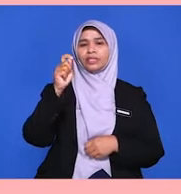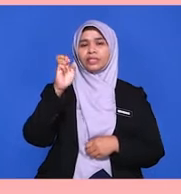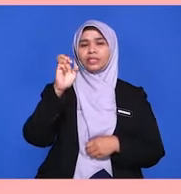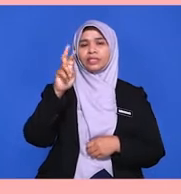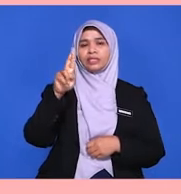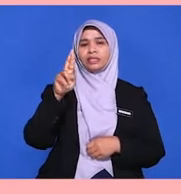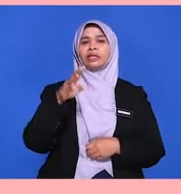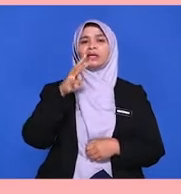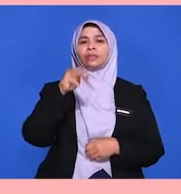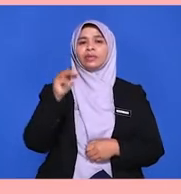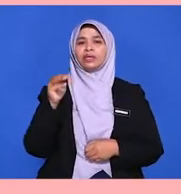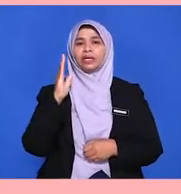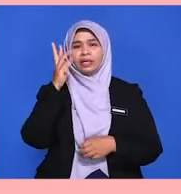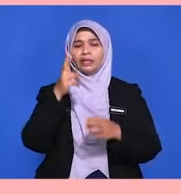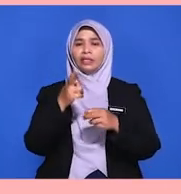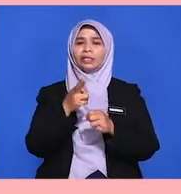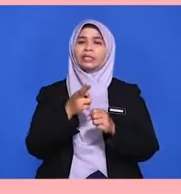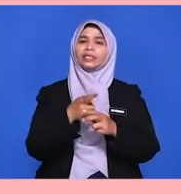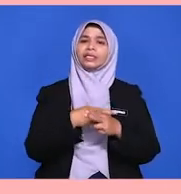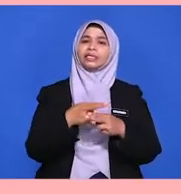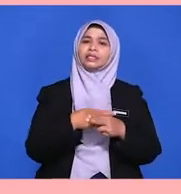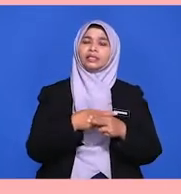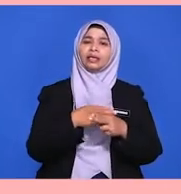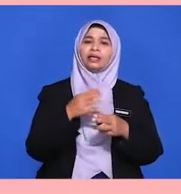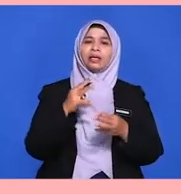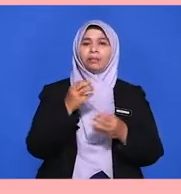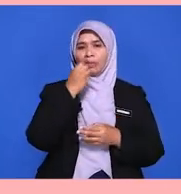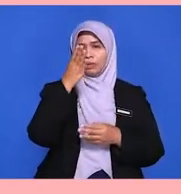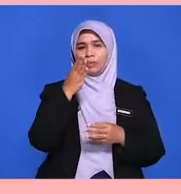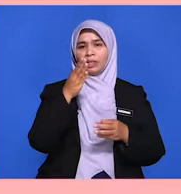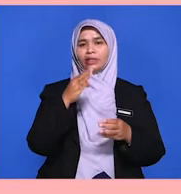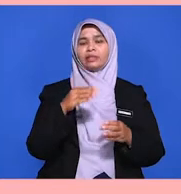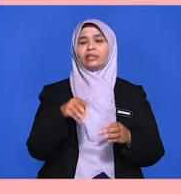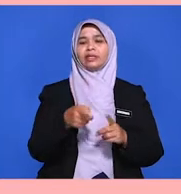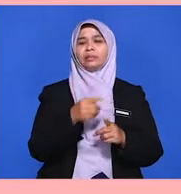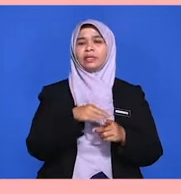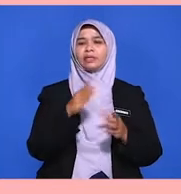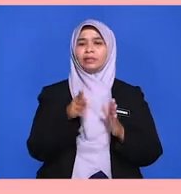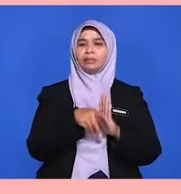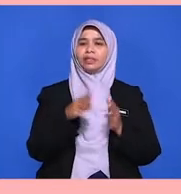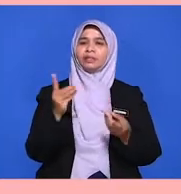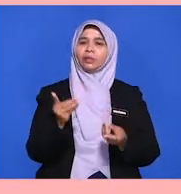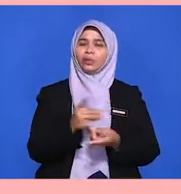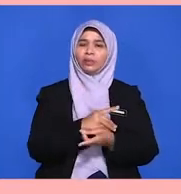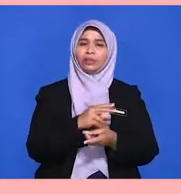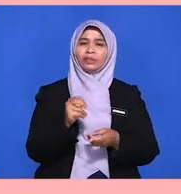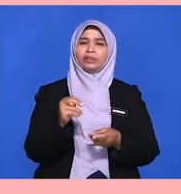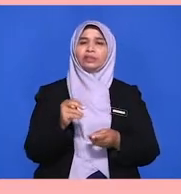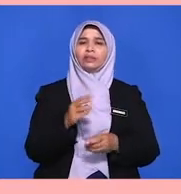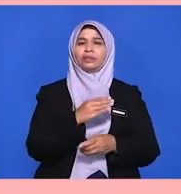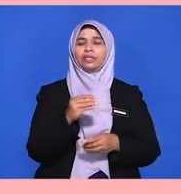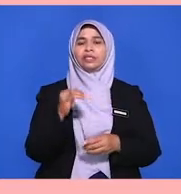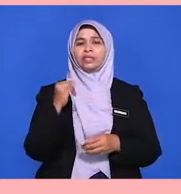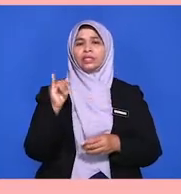Murid akan meringkaskan maklumat produk daripada pendokumentasian dan ianya